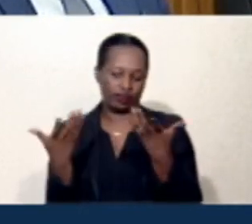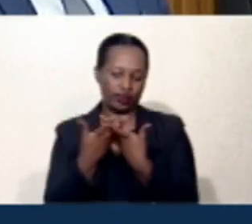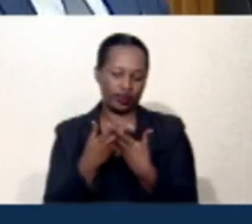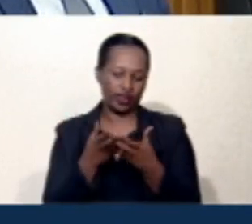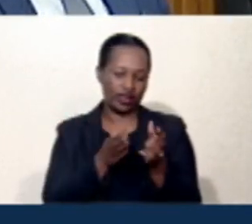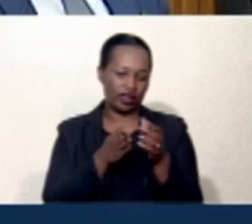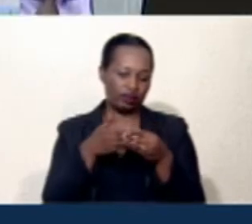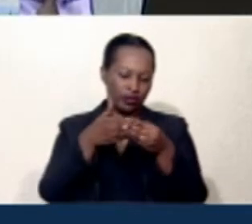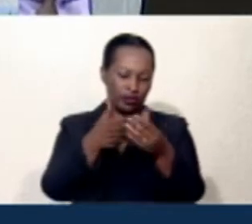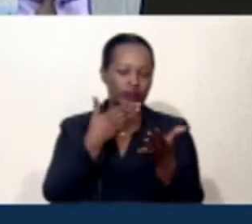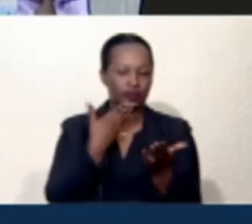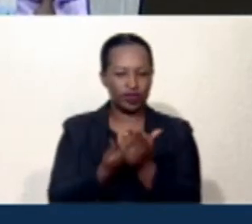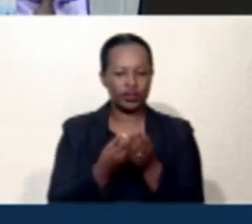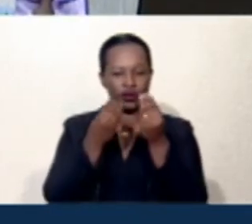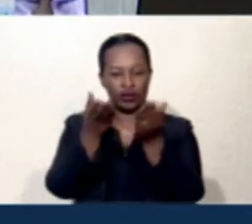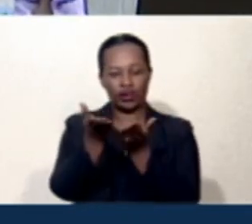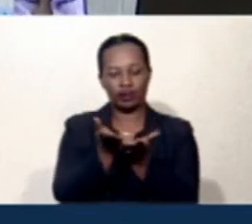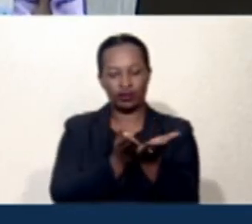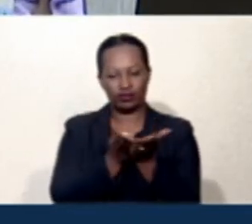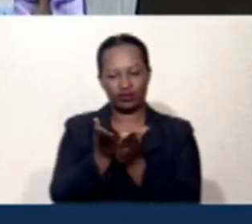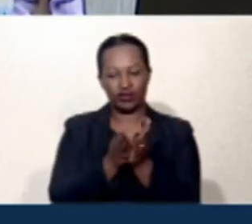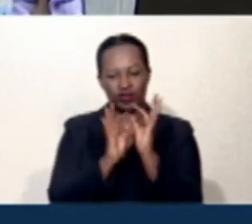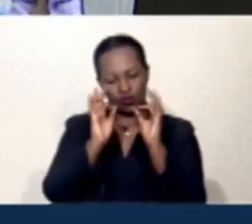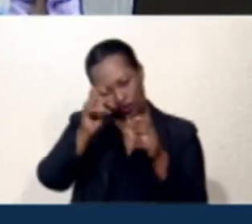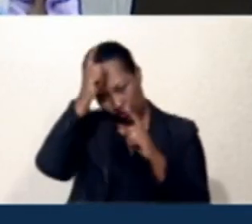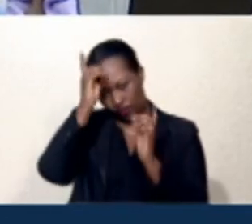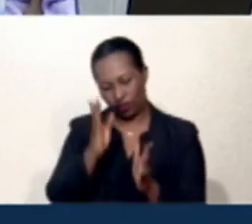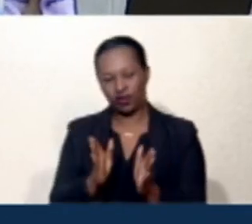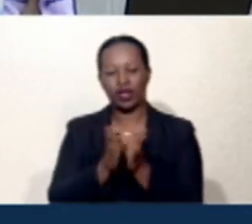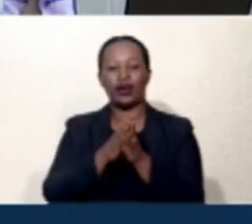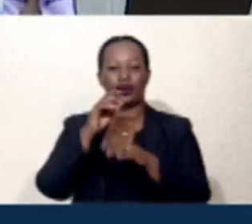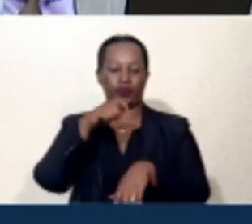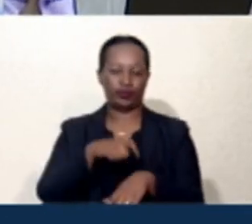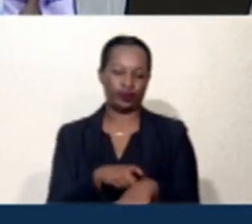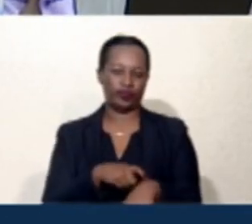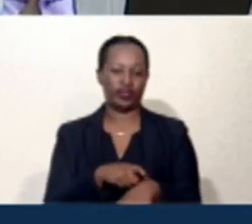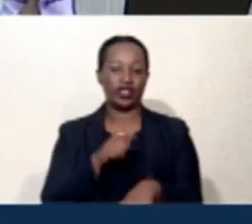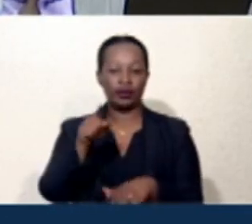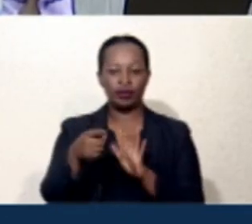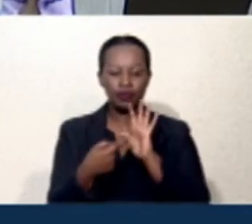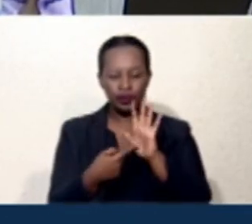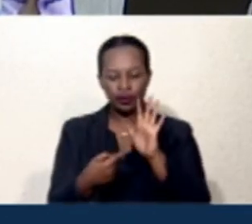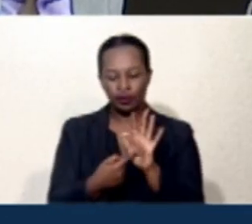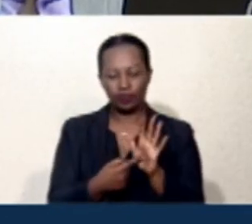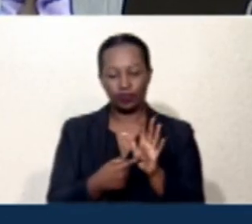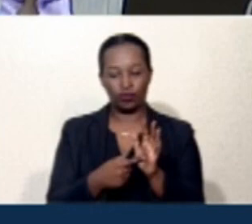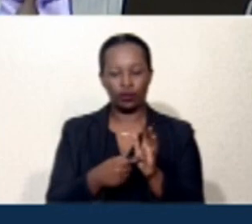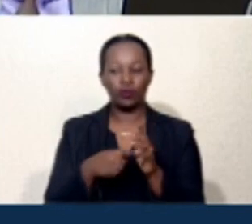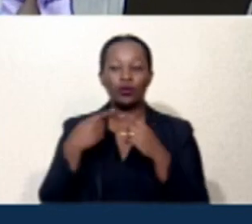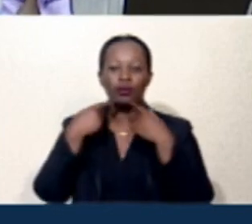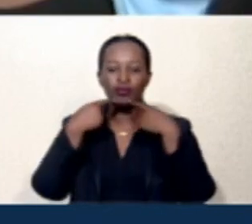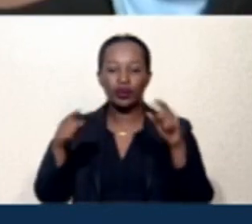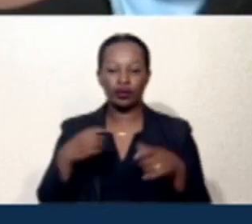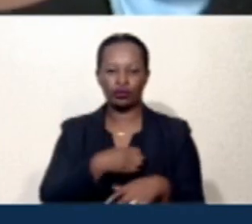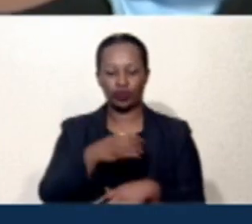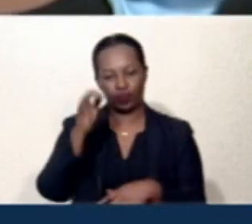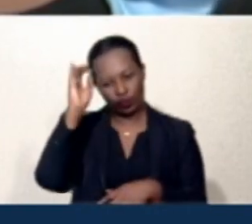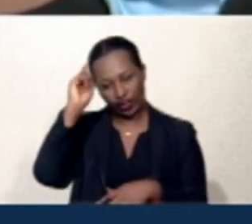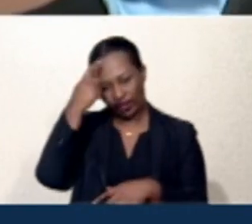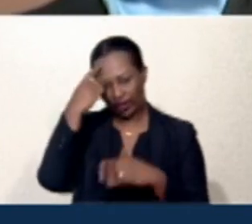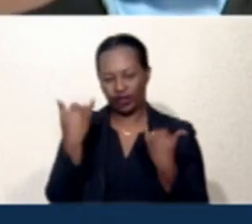inoze kandi ku gihe. Iyi raporo igaragaza ko kumenyekanisha imitungo mu bayobozi n'abakozi ba leta bigeze ku kigero gishimishije, aho abagera